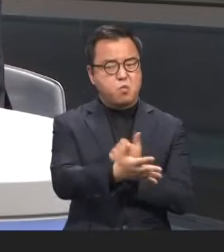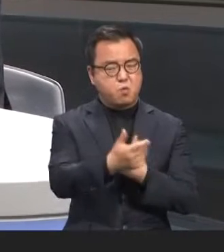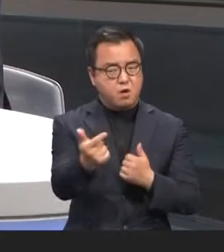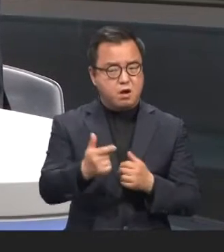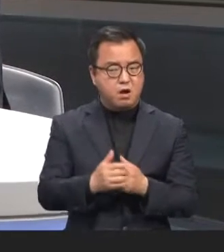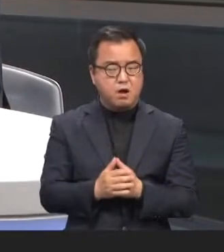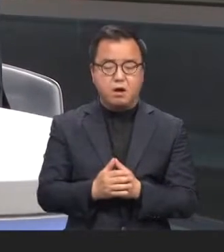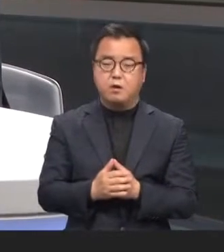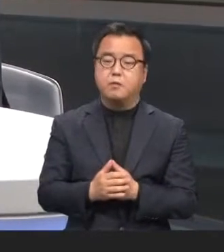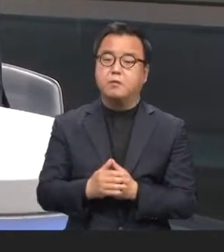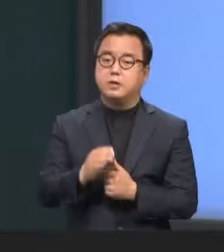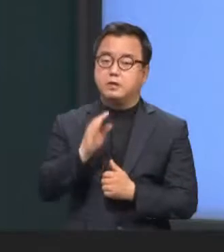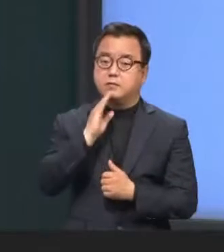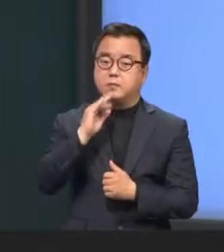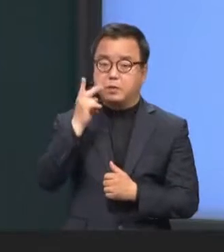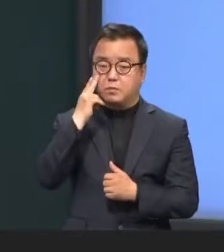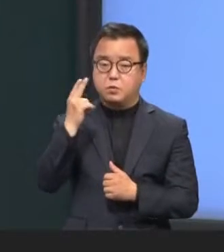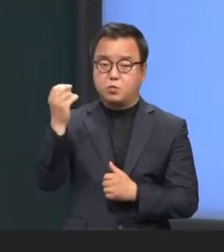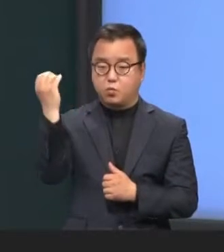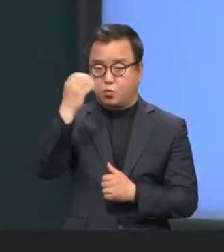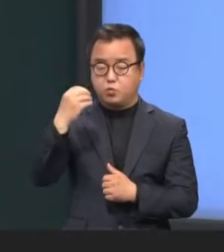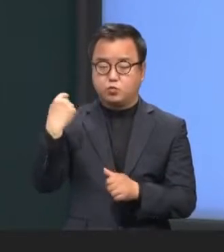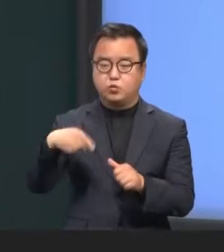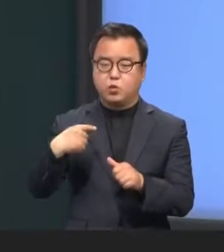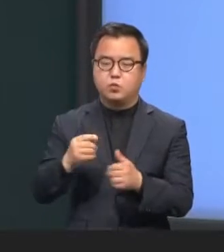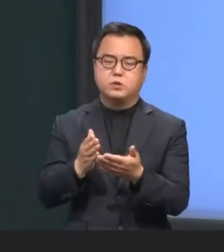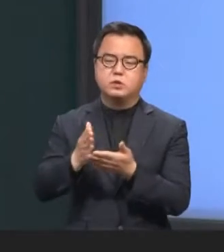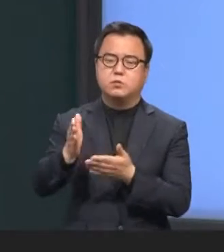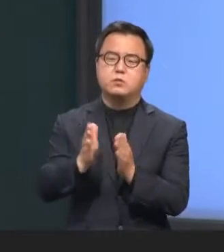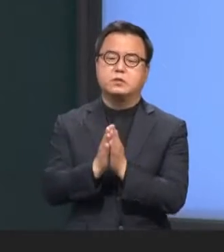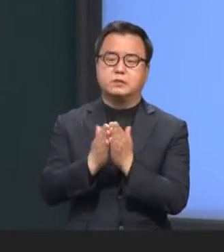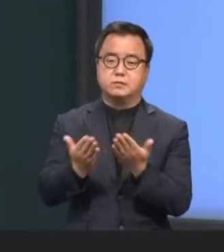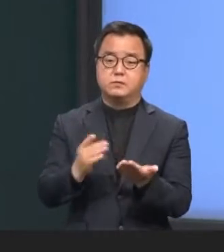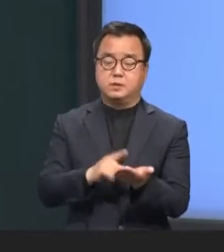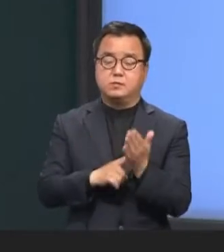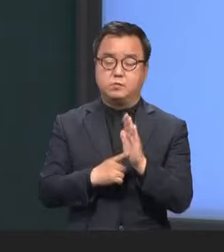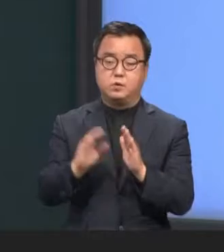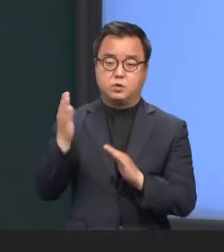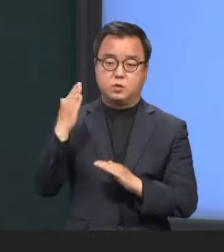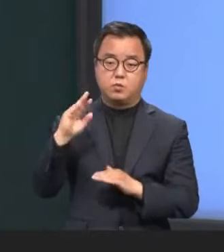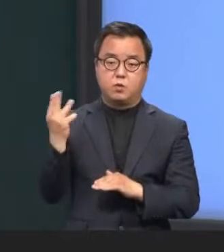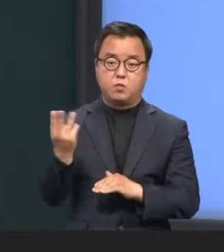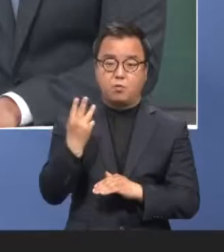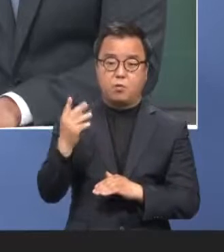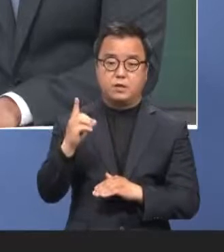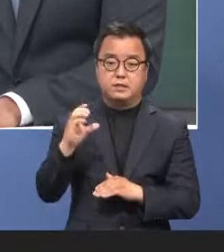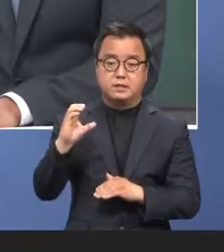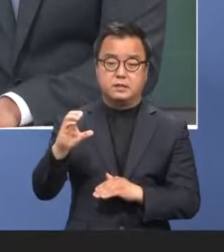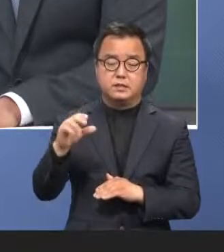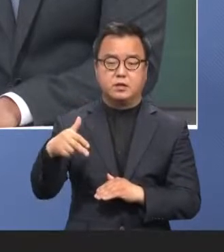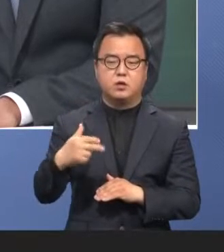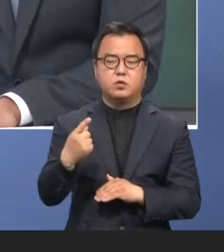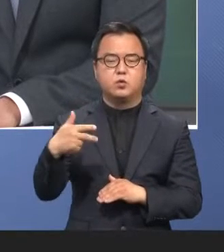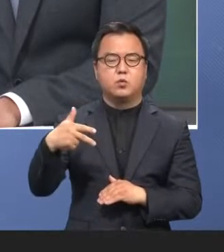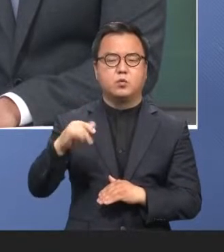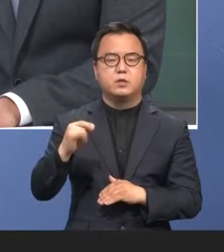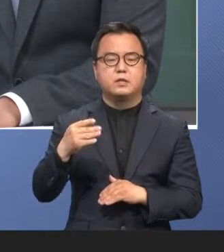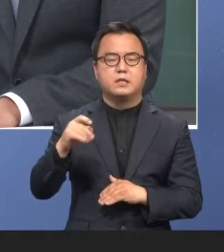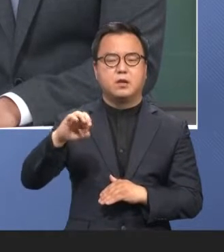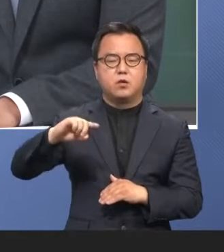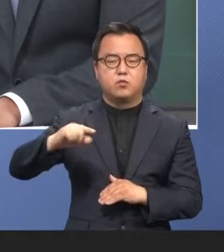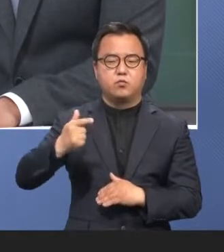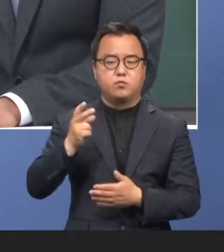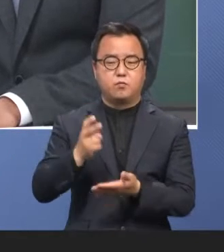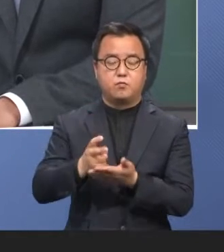고등교육 전문지 더 크로니클 오브 하이어 에듀케이션 보도 인데 예 최근 워싱턴 dc 에 위치한 조지타운 대학교 의 로스쿨 교수의